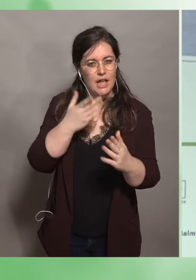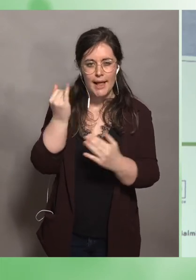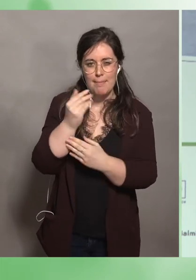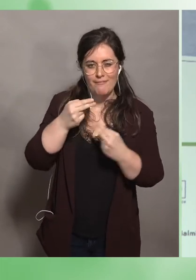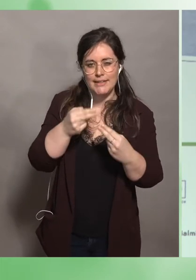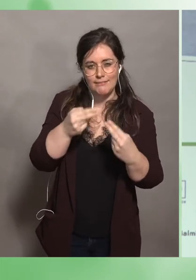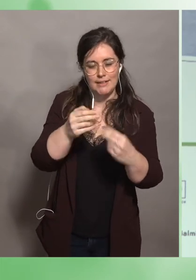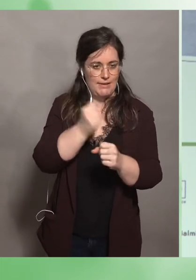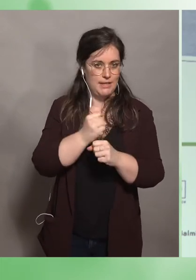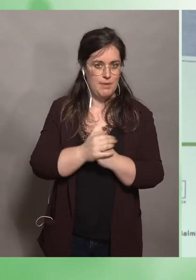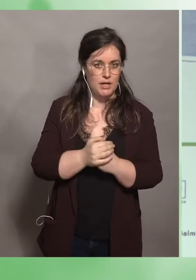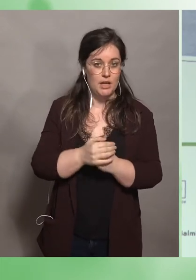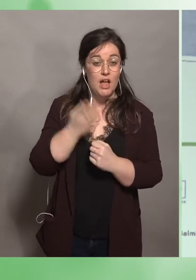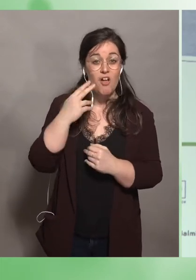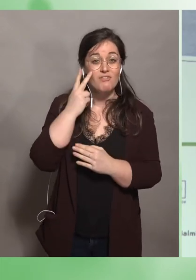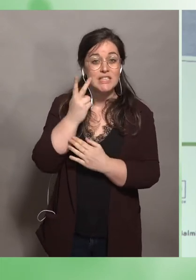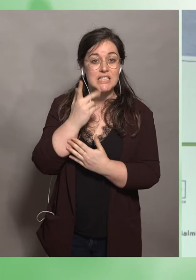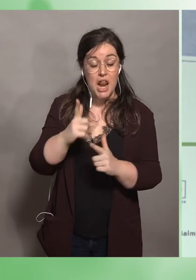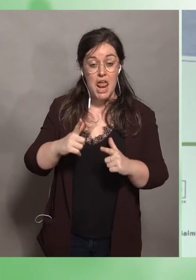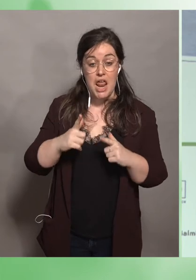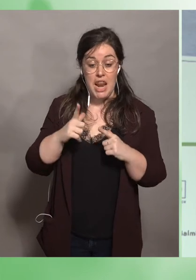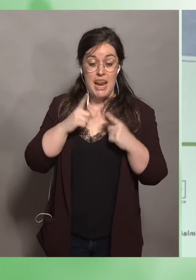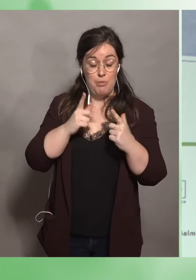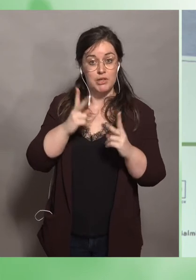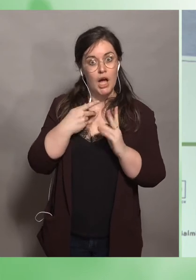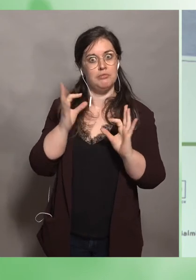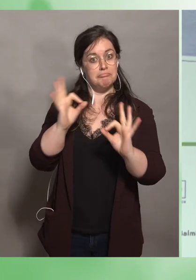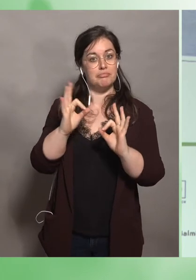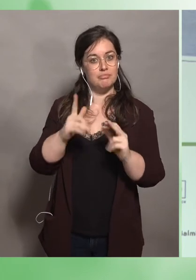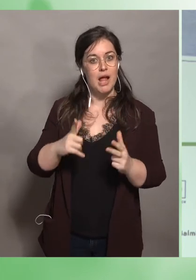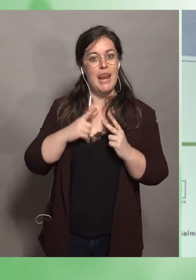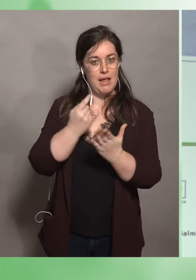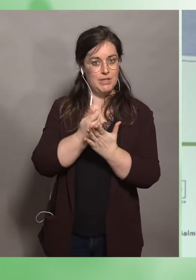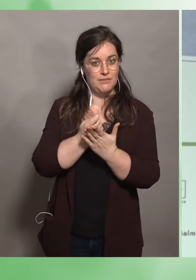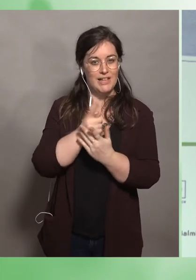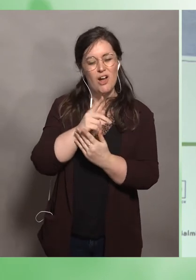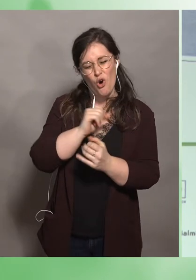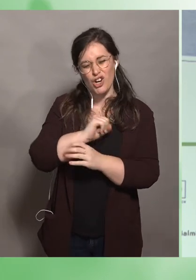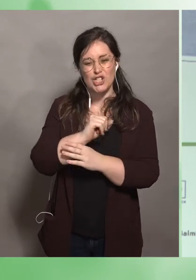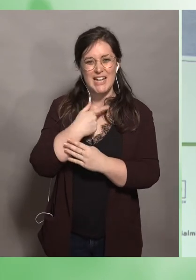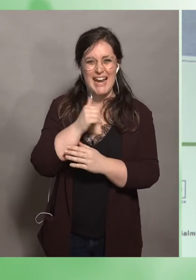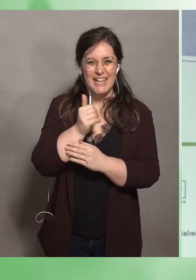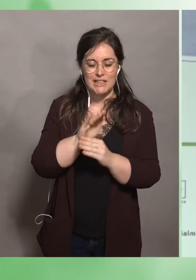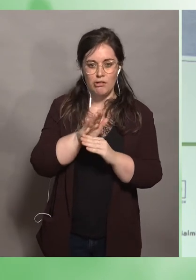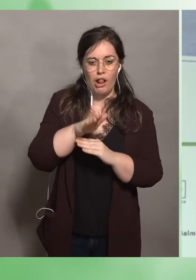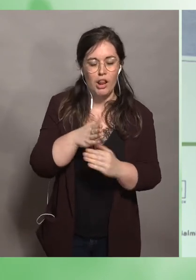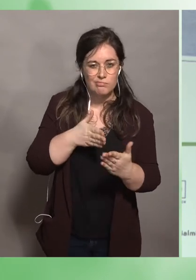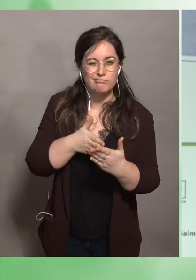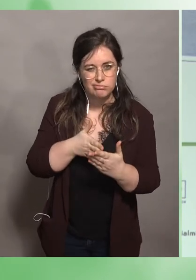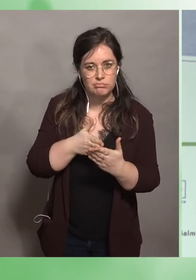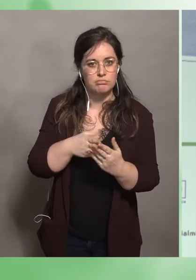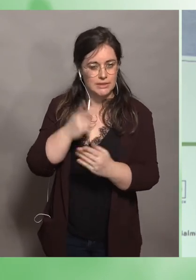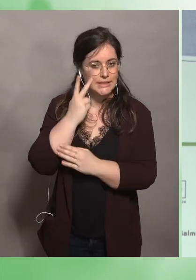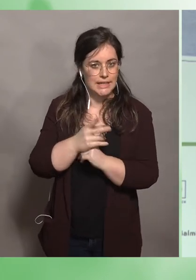Ich habe gesehen, dass man ein lebenswertes Leben haben kann, aber auch schnell die ersten Hürden mitbekommen. Ich war dann nach meinem Unfall